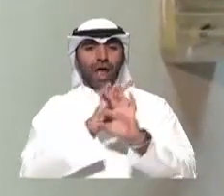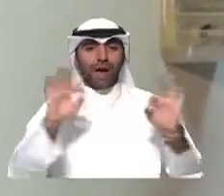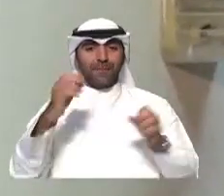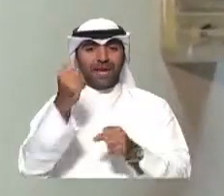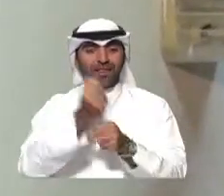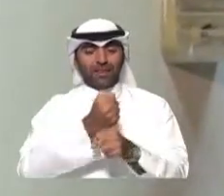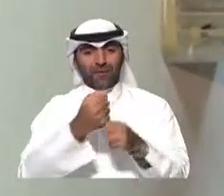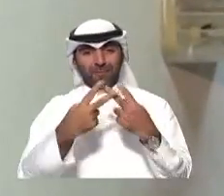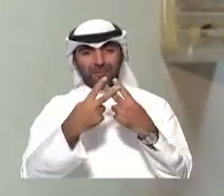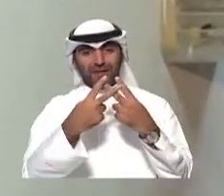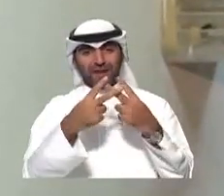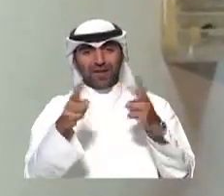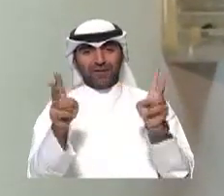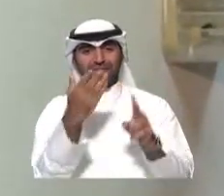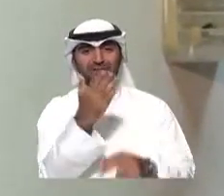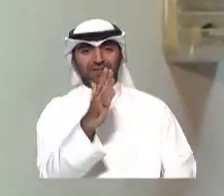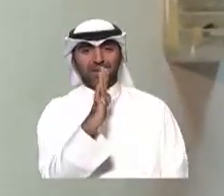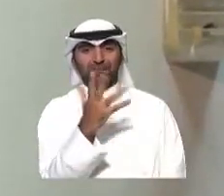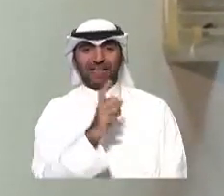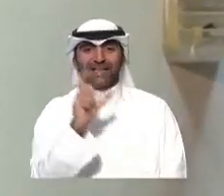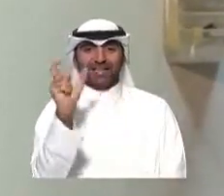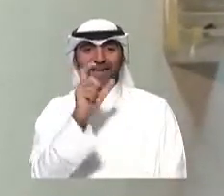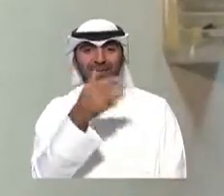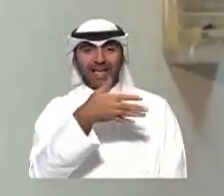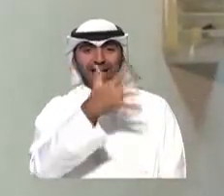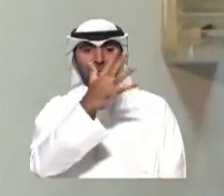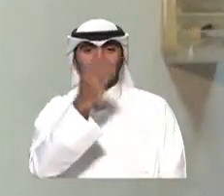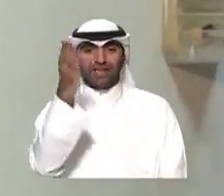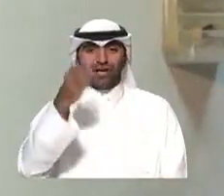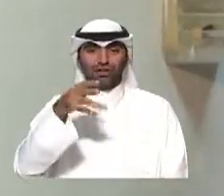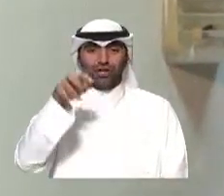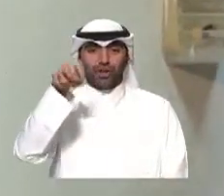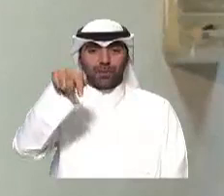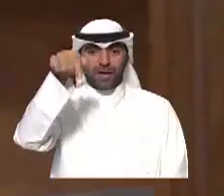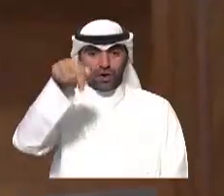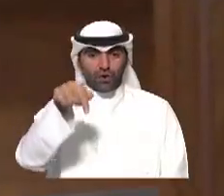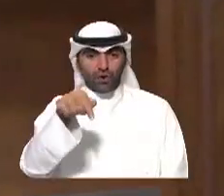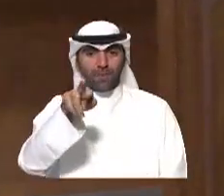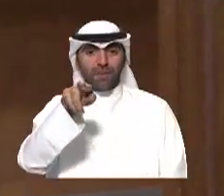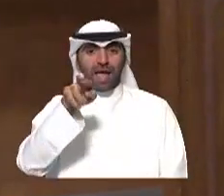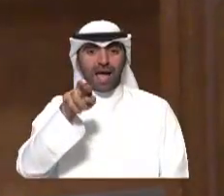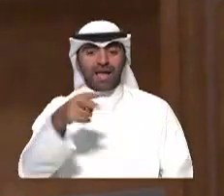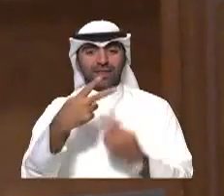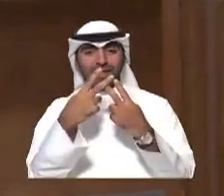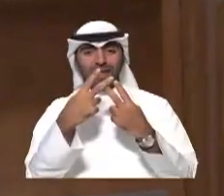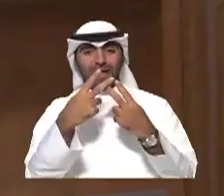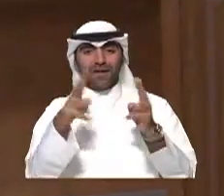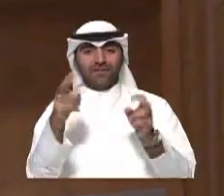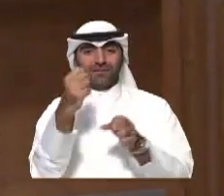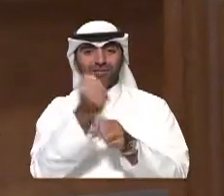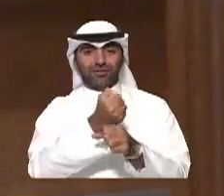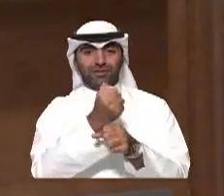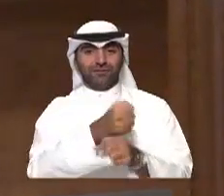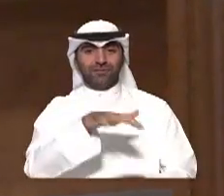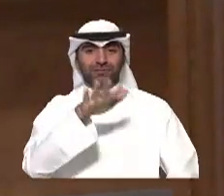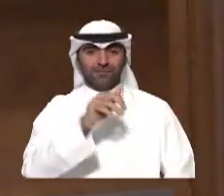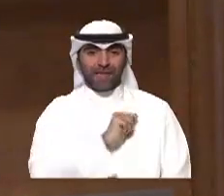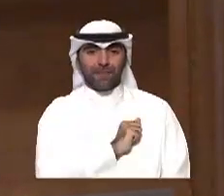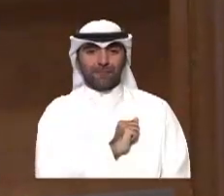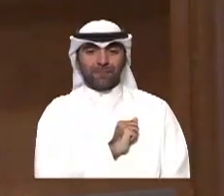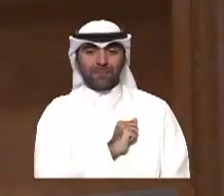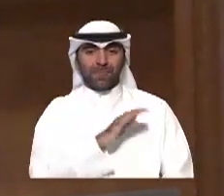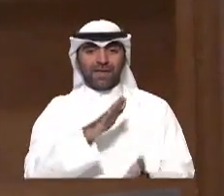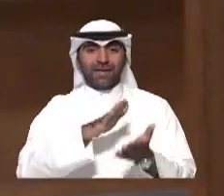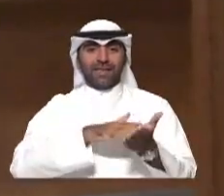خدمة المراجعين، اللي هو الهدف الأساسي أن أنا أرد قوة العمل بنسبة 100%. التعميم اللي صدر من الديوان اللي هو رقم